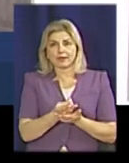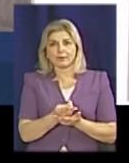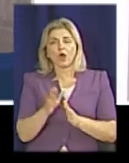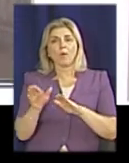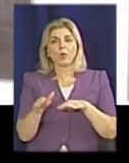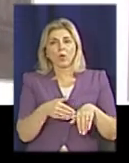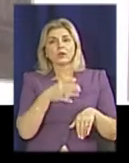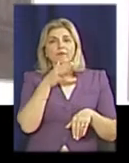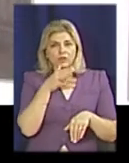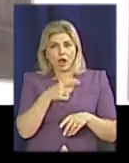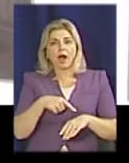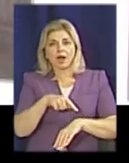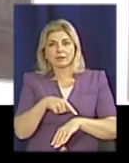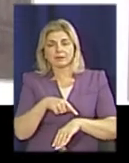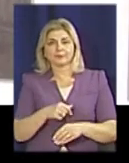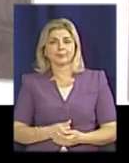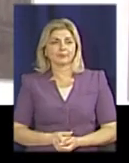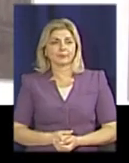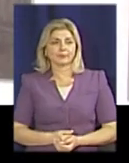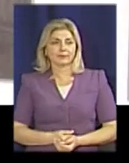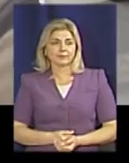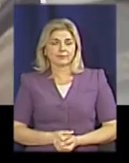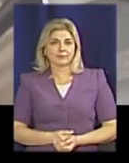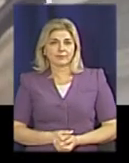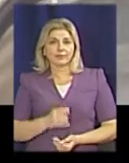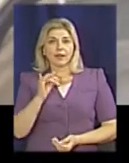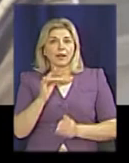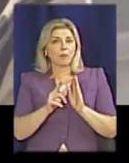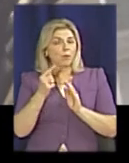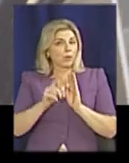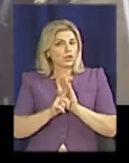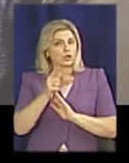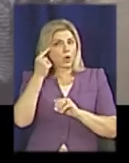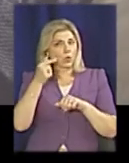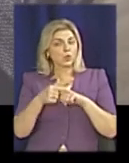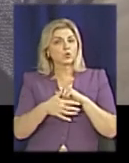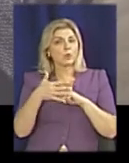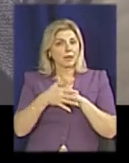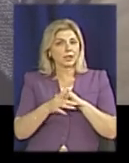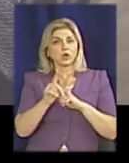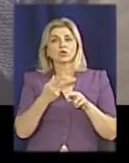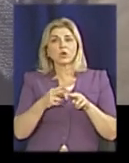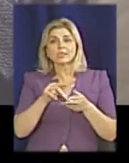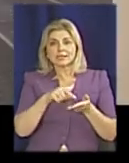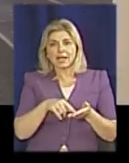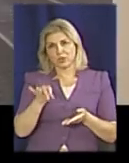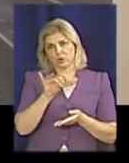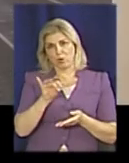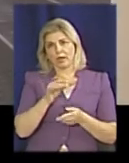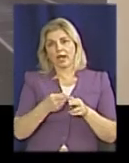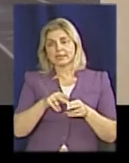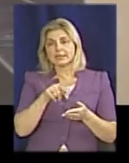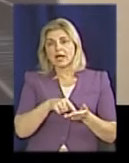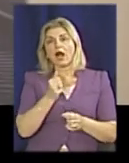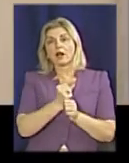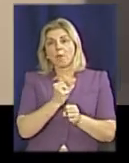пройде час і якось починаєш розуміти, що це вже історія, і ця робота,